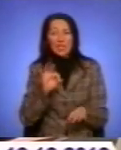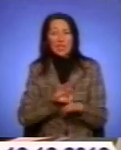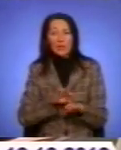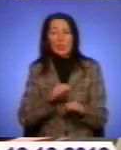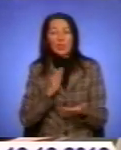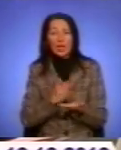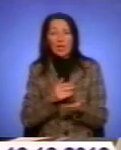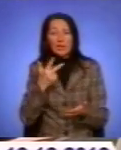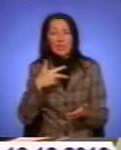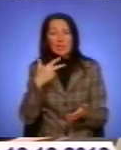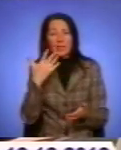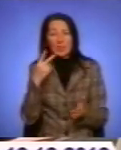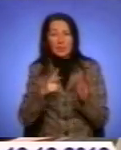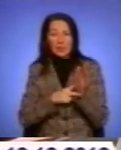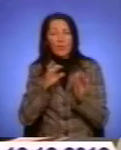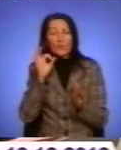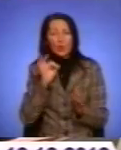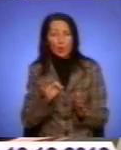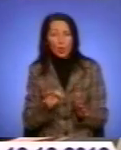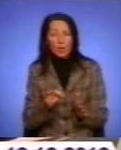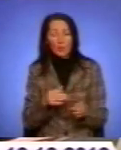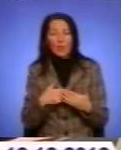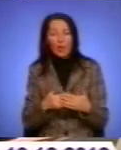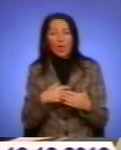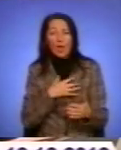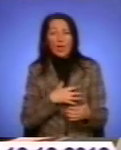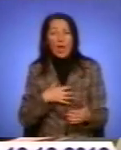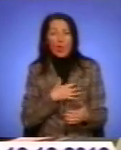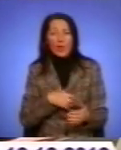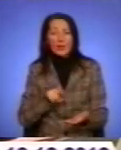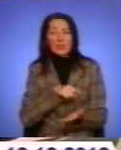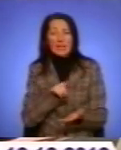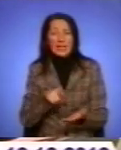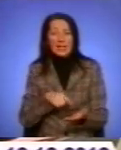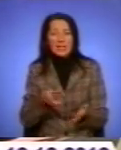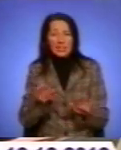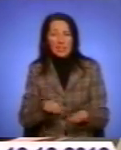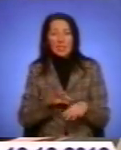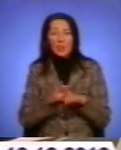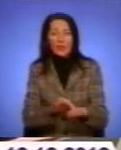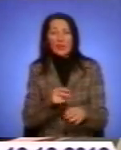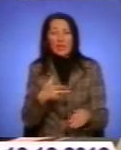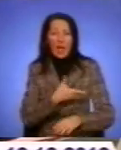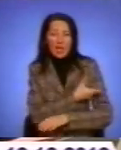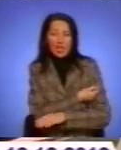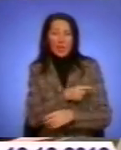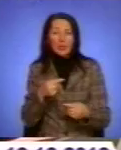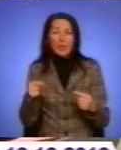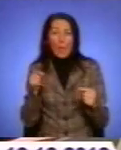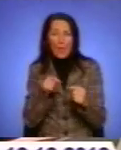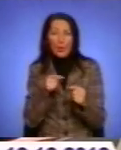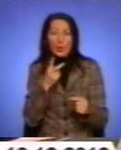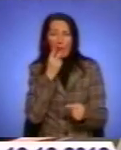склала 37%. Актуальним залишається проведення щеплень проти грипу. Станом